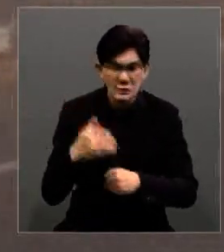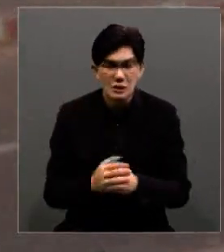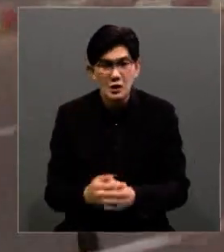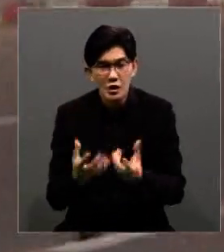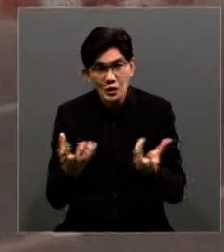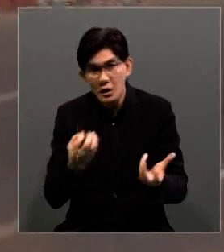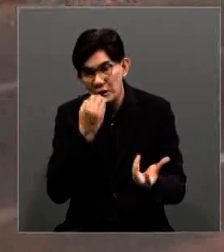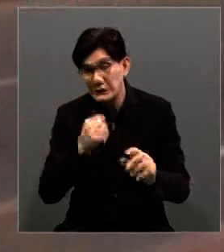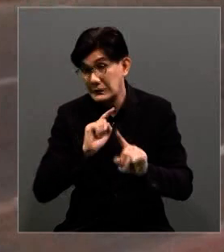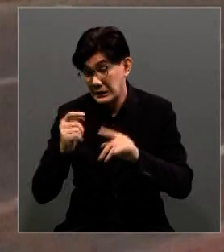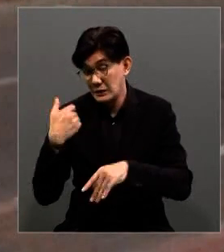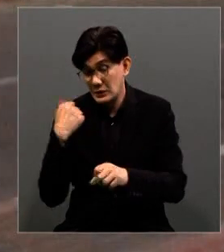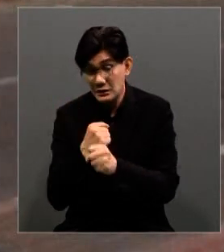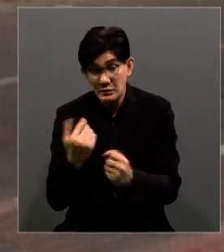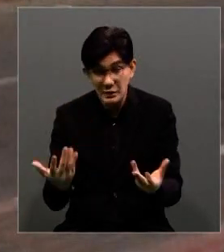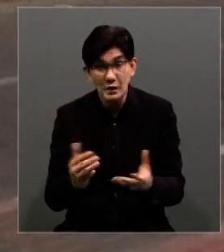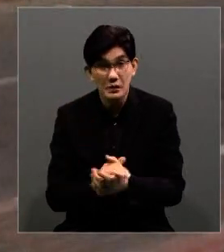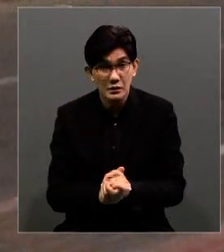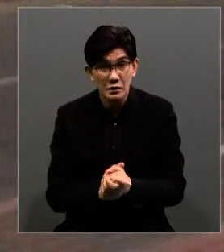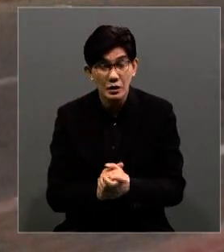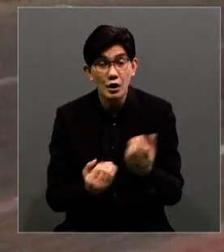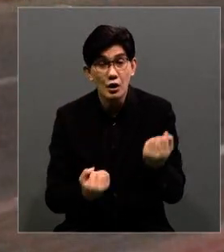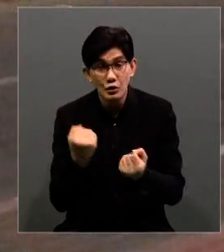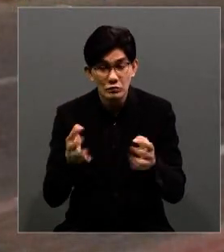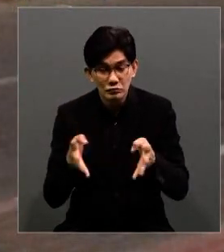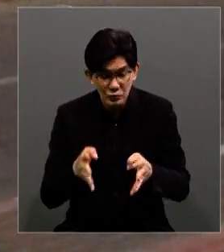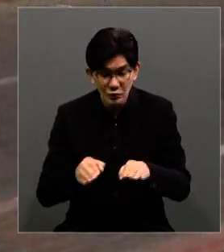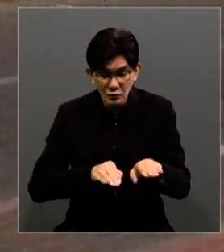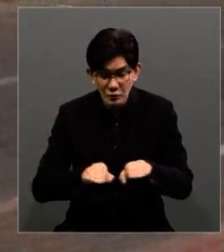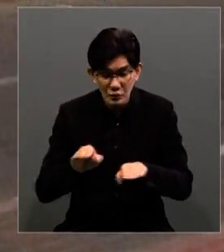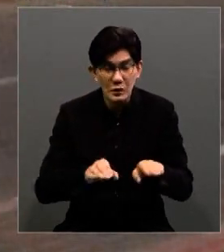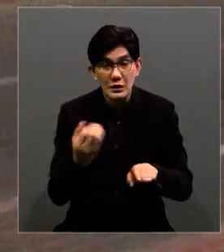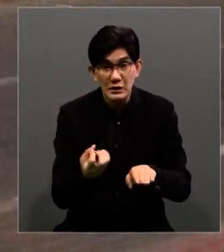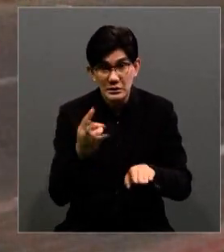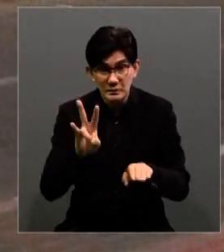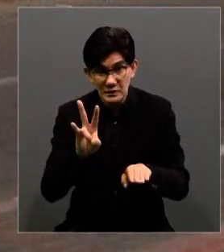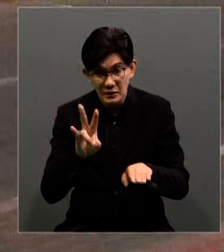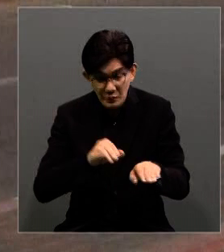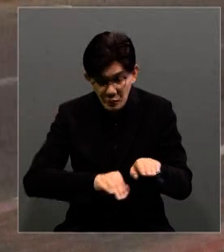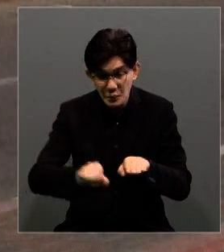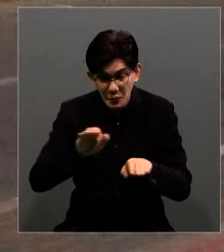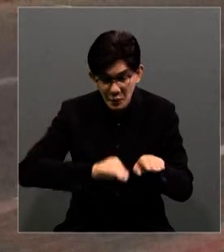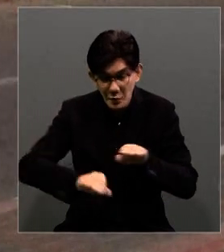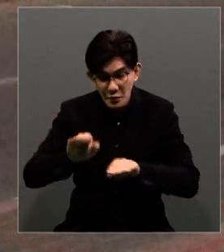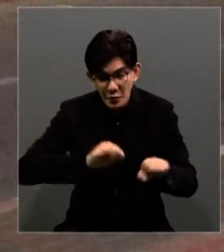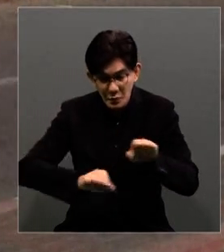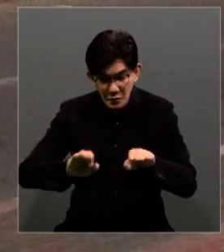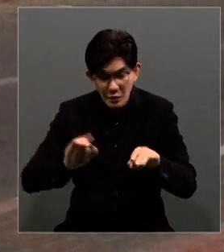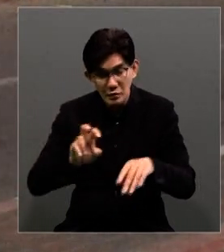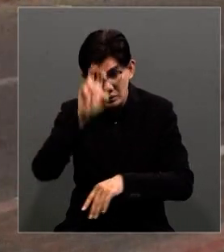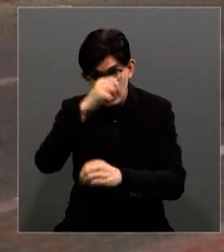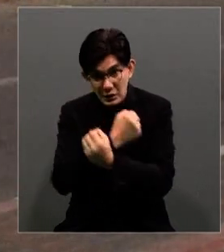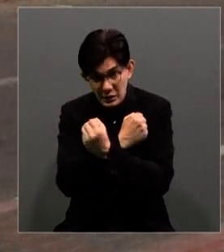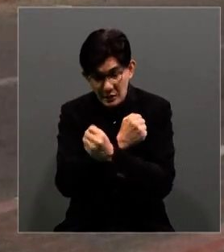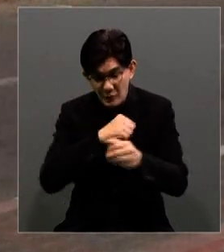ด้านเสบียงและปัจจัยบรรเทาทุกข์เนี่ยล่าสุดขบวนรถบรรทุกความช่วยเหลืออีก 17คันได้เคลื่อนผ่านจุดผ่านแดนราฟาของอียิปต์เนี่ยนะ